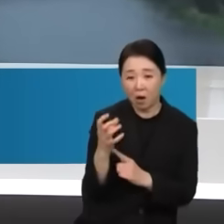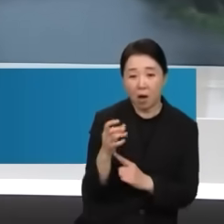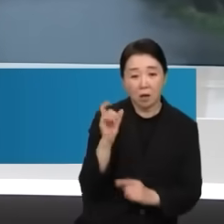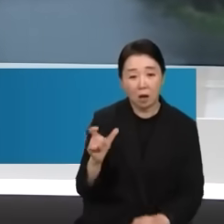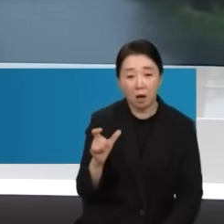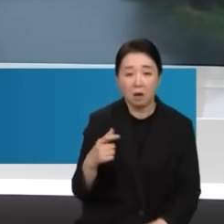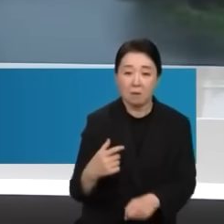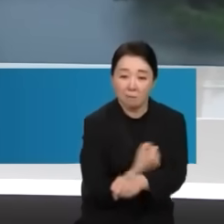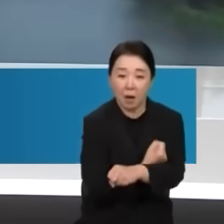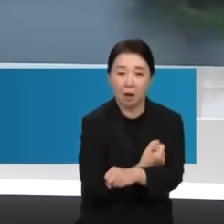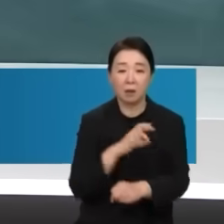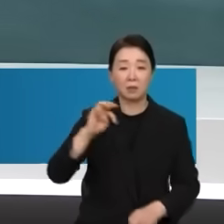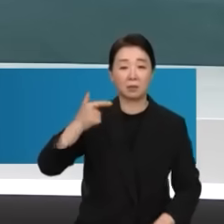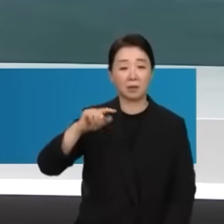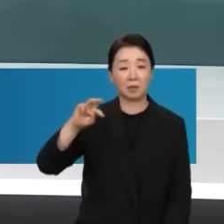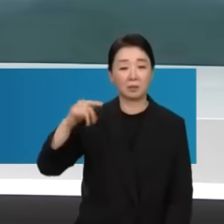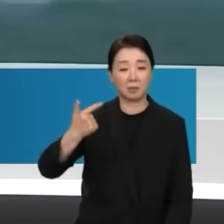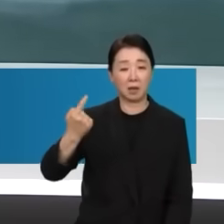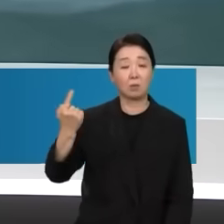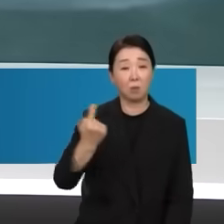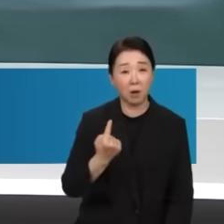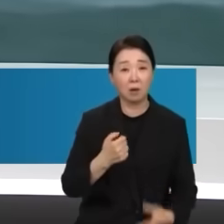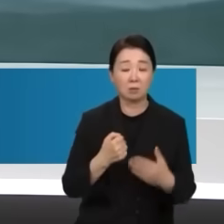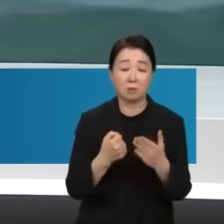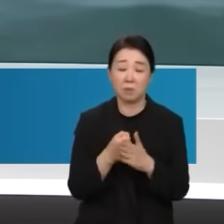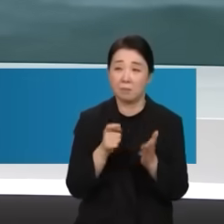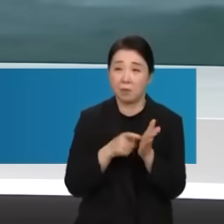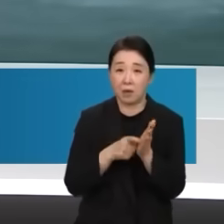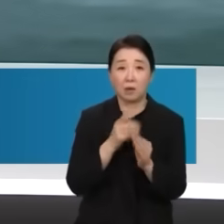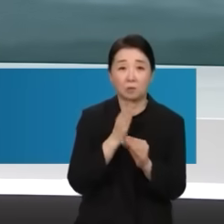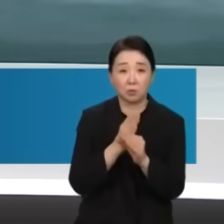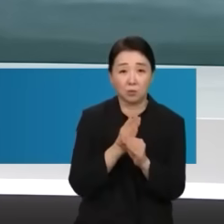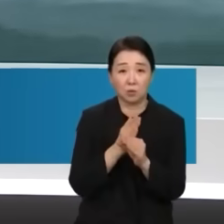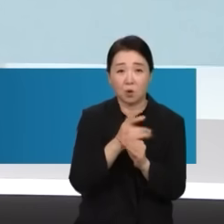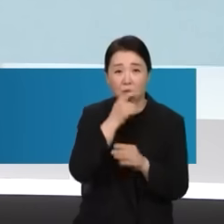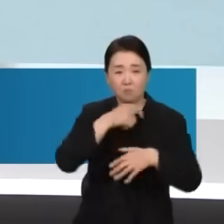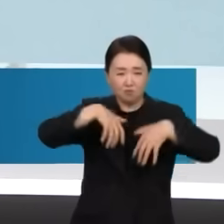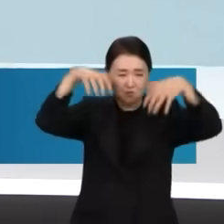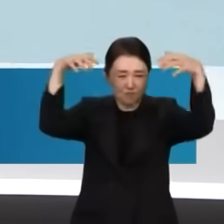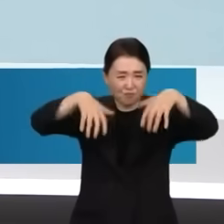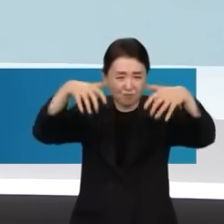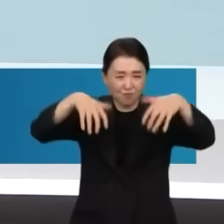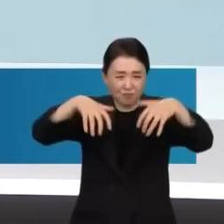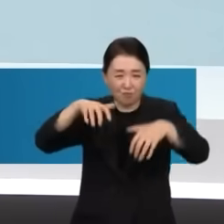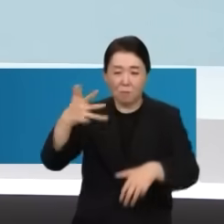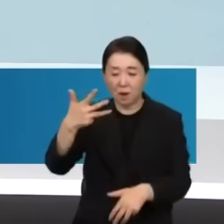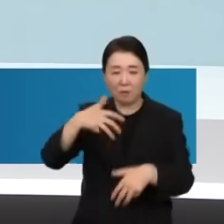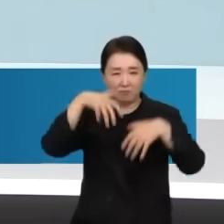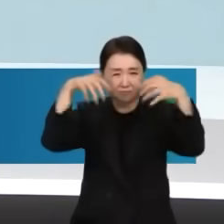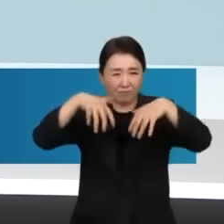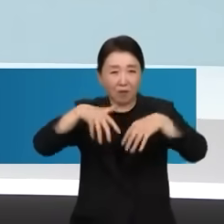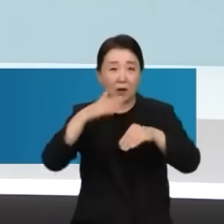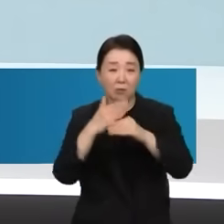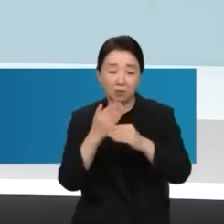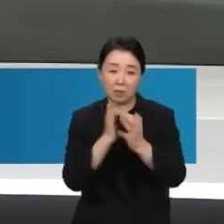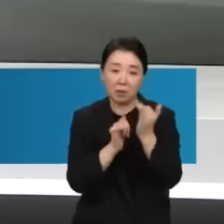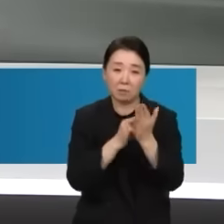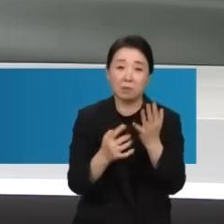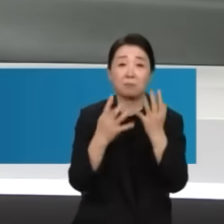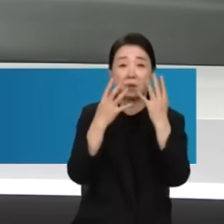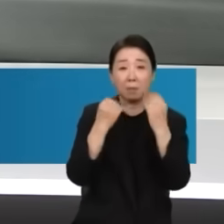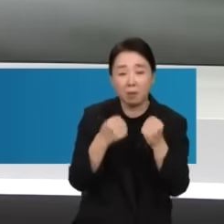산산이 상륙하면서 말 그대로 비상이 걸렸습니다. 800mm 물폭탄이 쏟아지고 인명피해도 잇따르면서